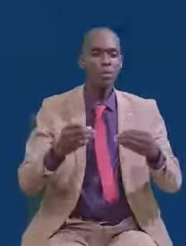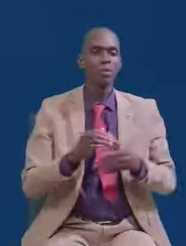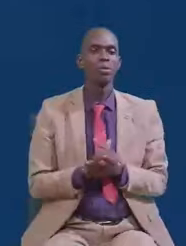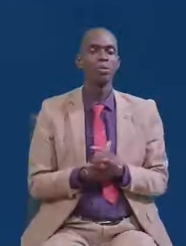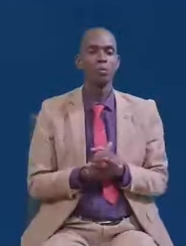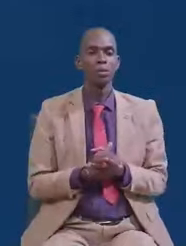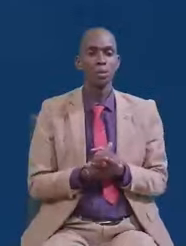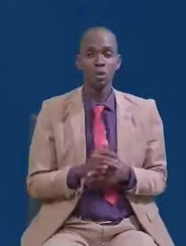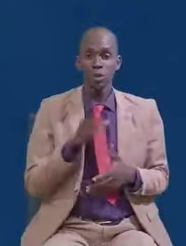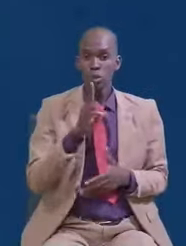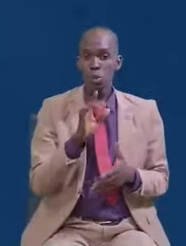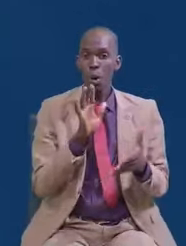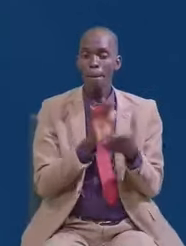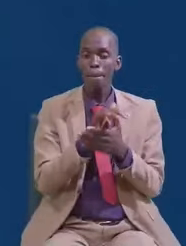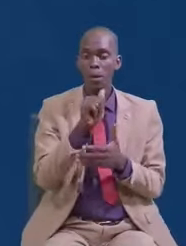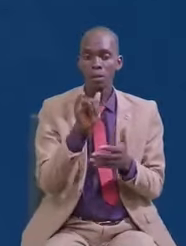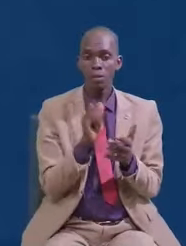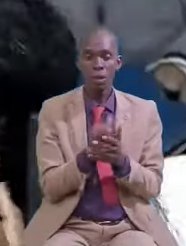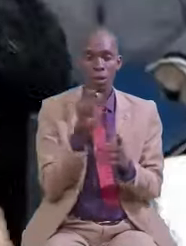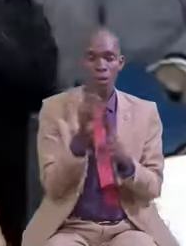Vous croyez à ce rapport.